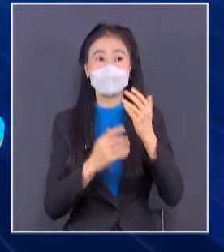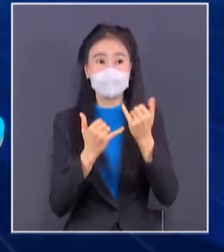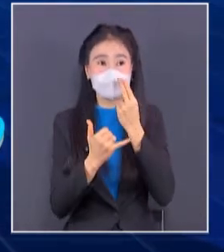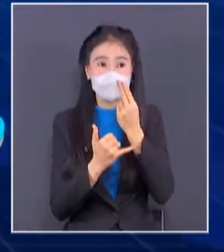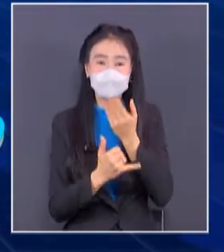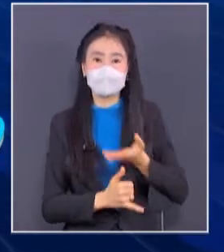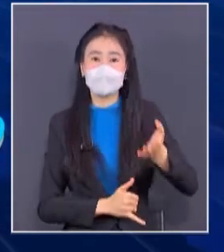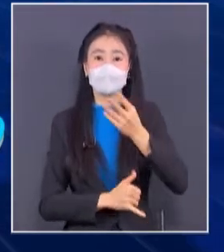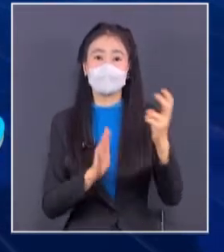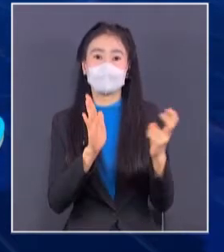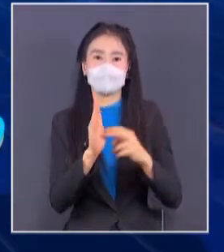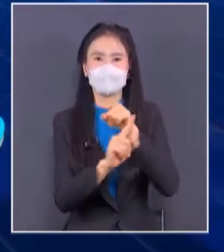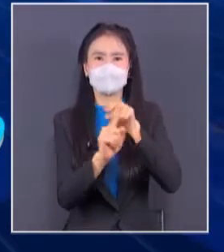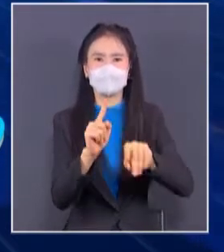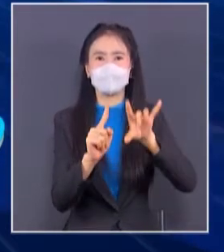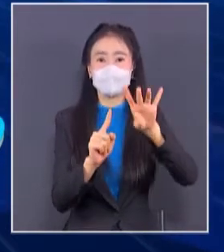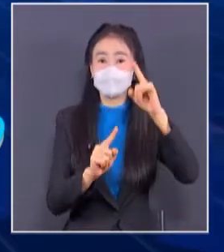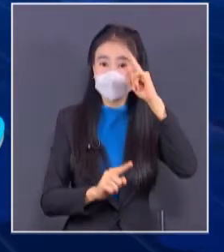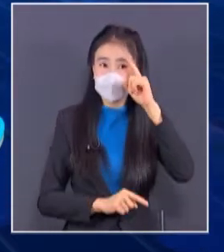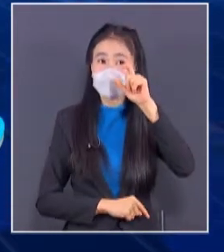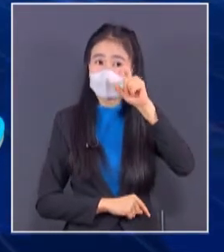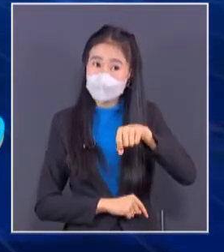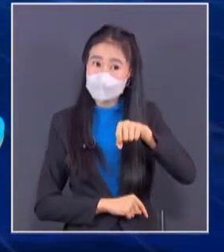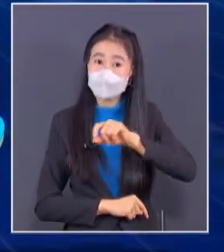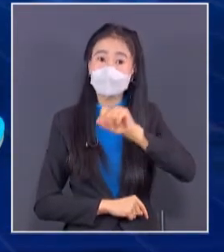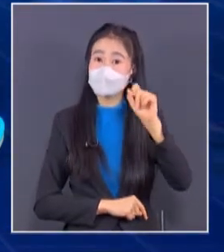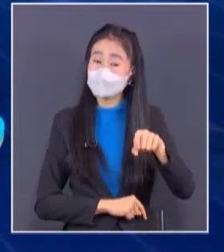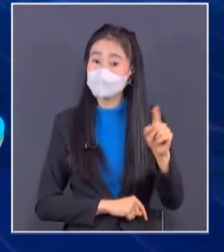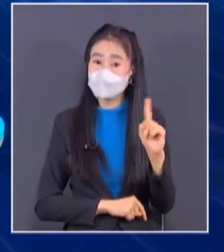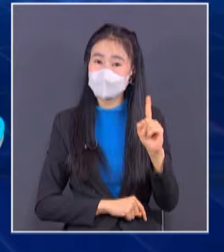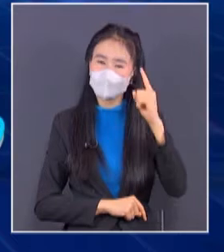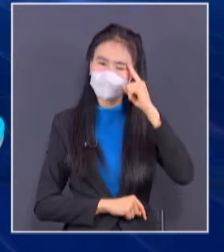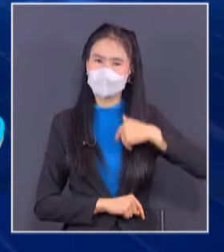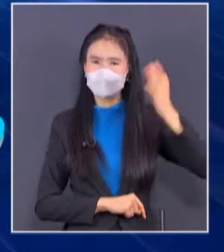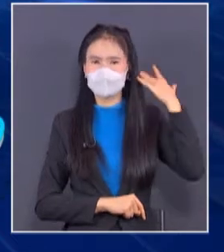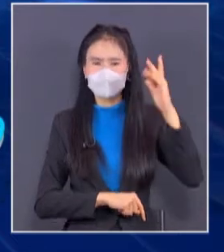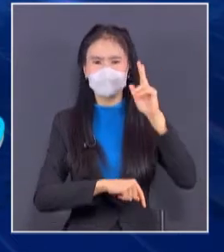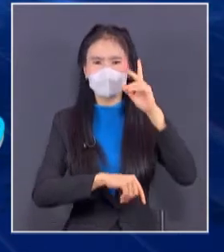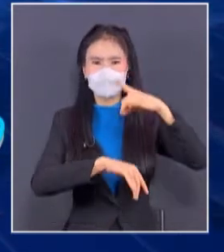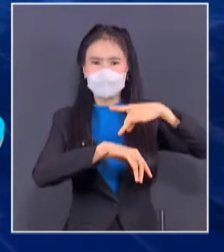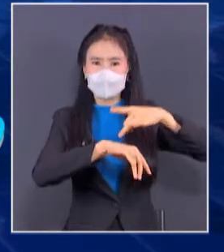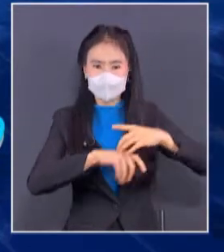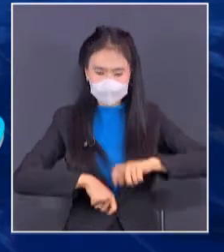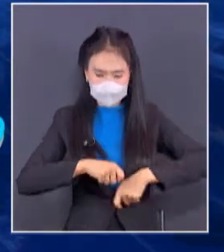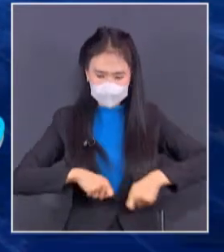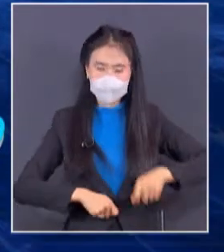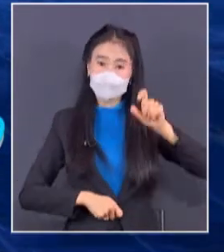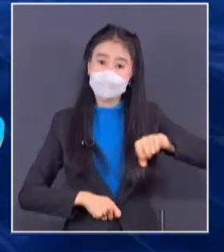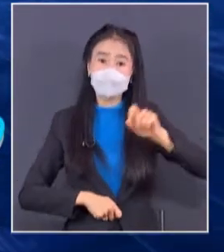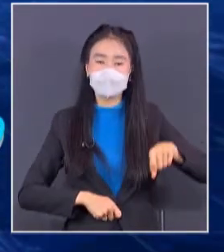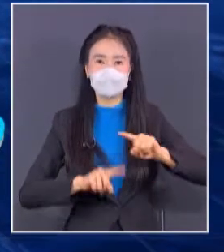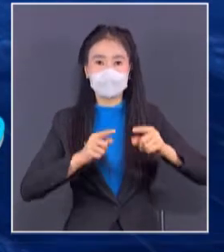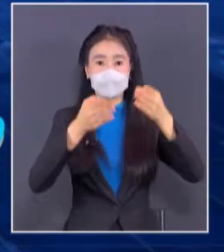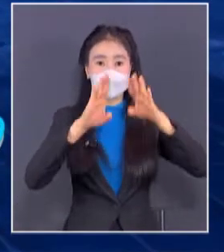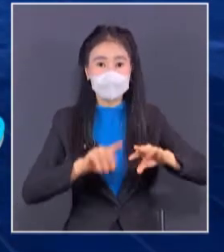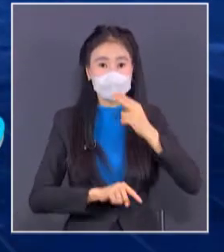ไม่ขอรับรอง 100%ว่าใช่ผ้าผืนที่คุณแตงโมใส่ในวันเกิดเหตุหรือไม่แต่ลักษณะของ